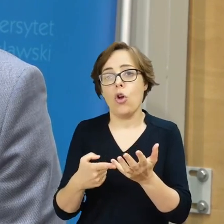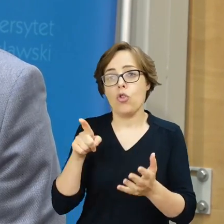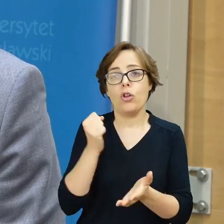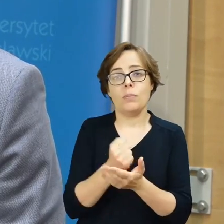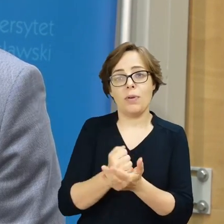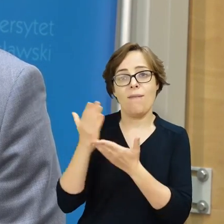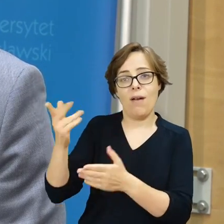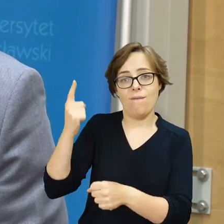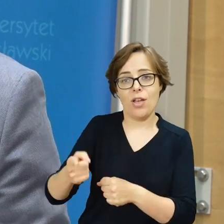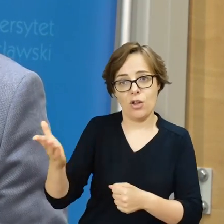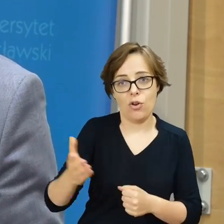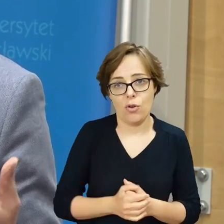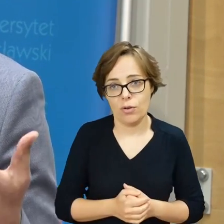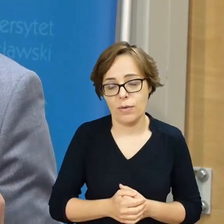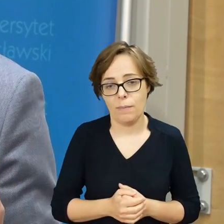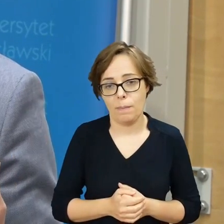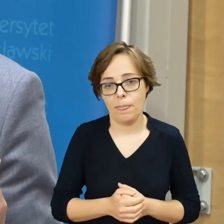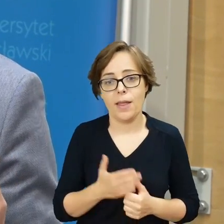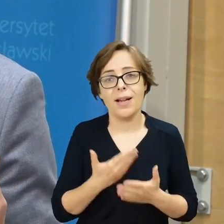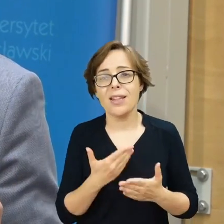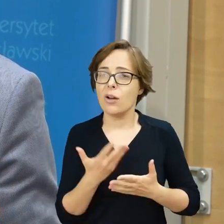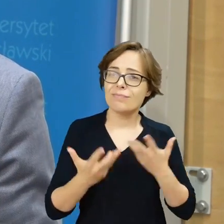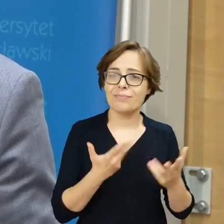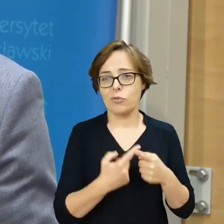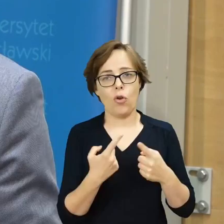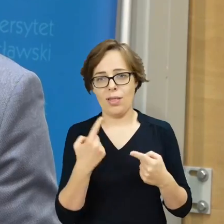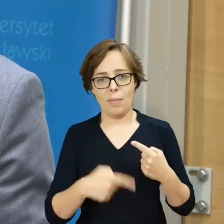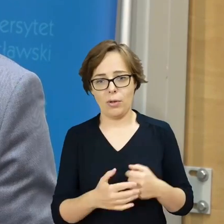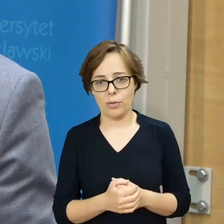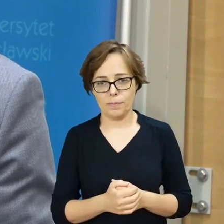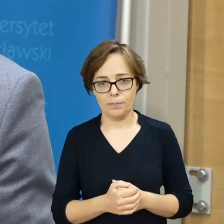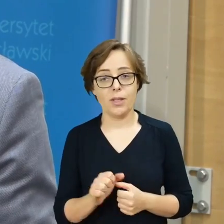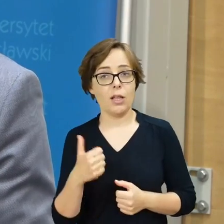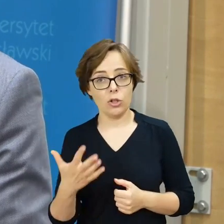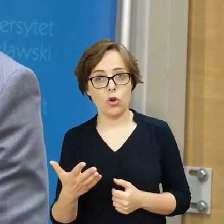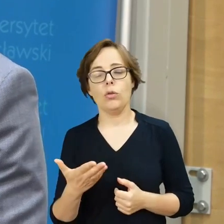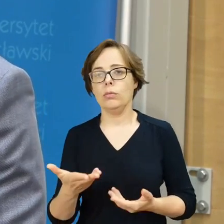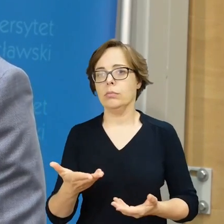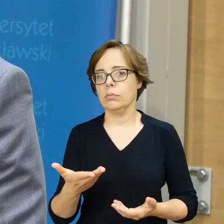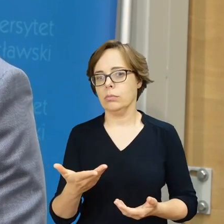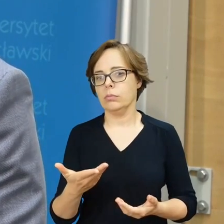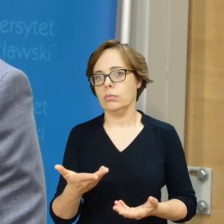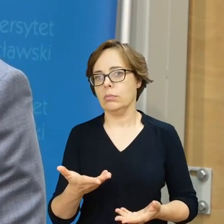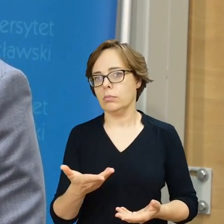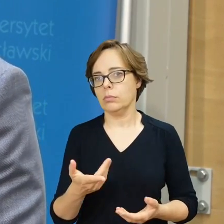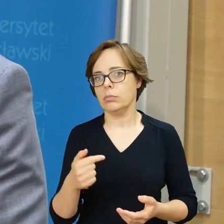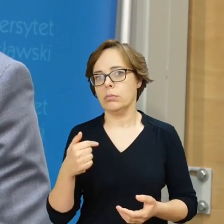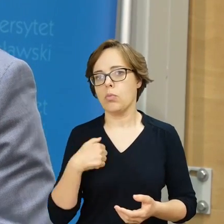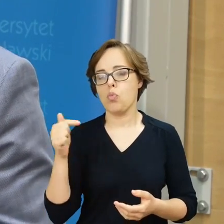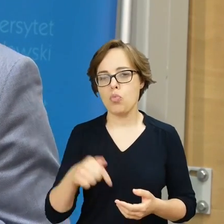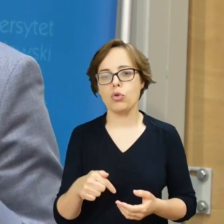tego miejsca. Z jednej strony mamy rozstrzygać tu merytorycznie, no bo jednak ta informacja, a z drugiej nie ma